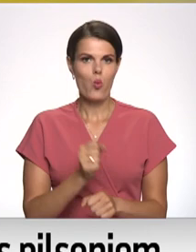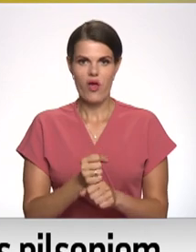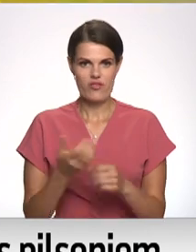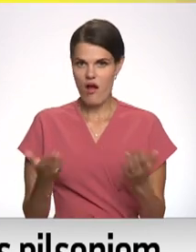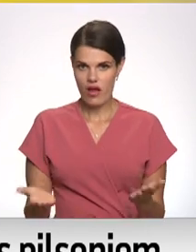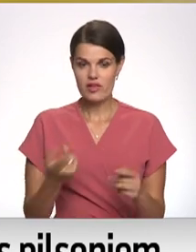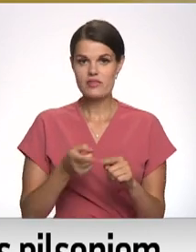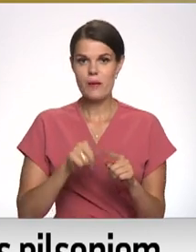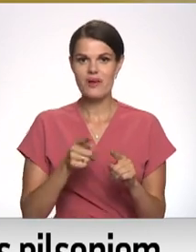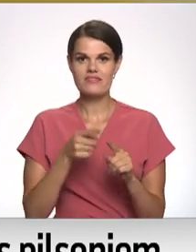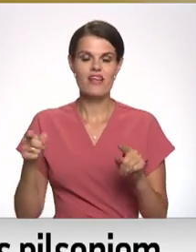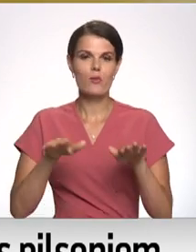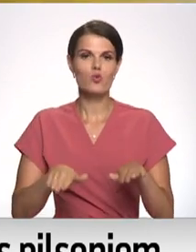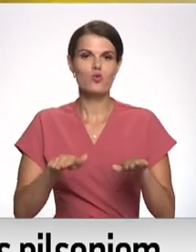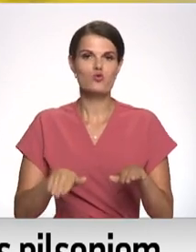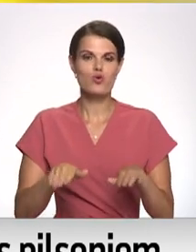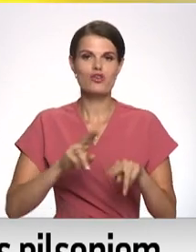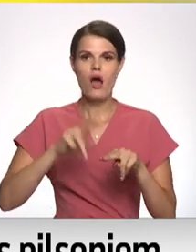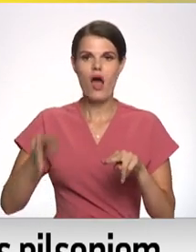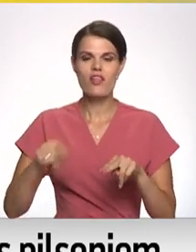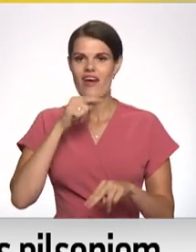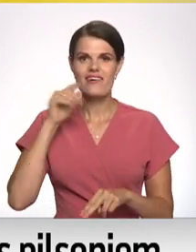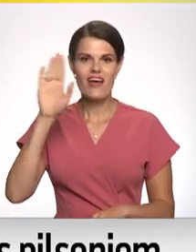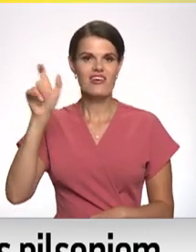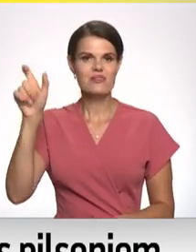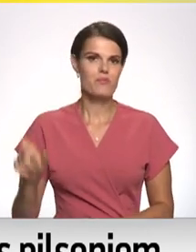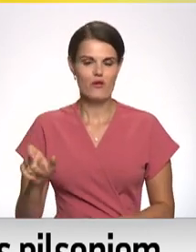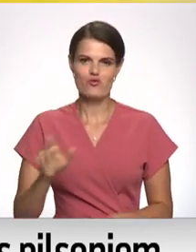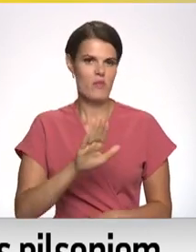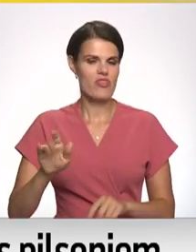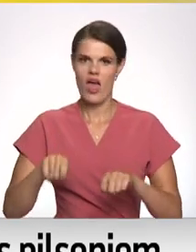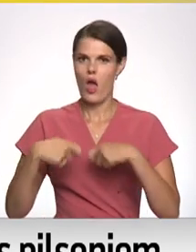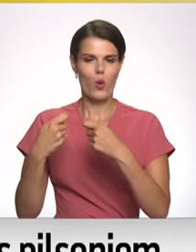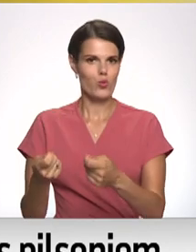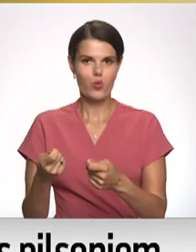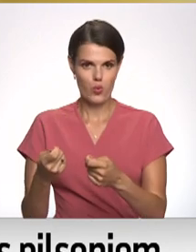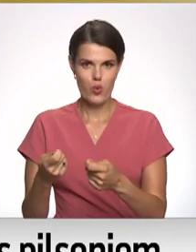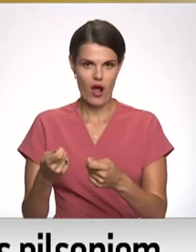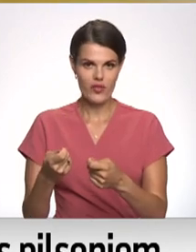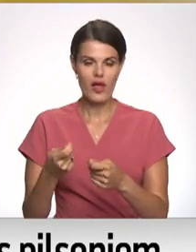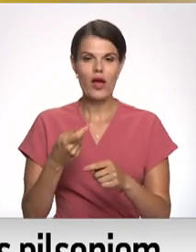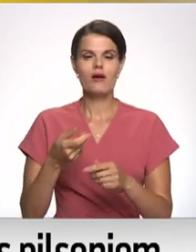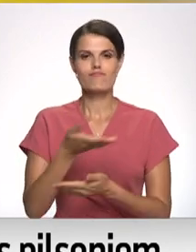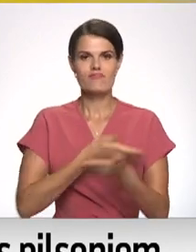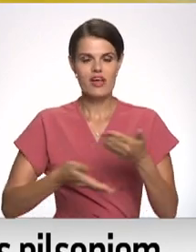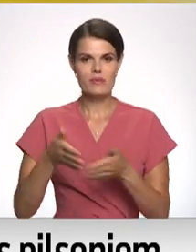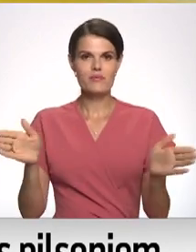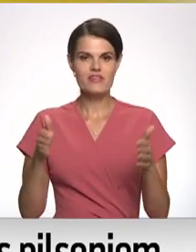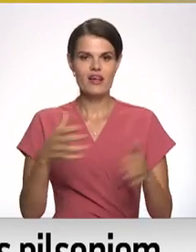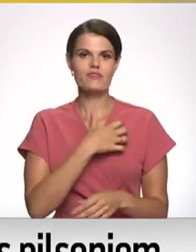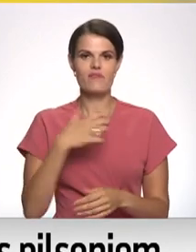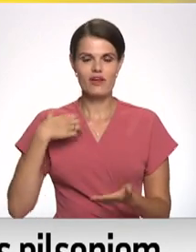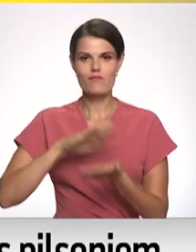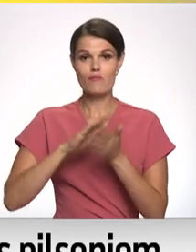uzturēšanās atļaujas Krievijas pilsoņiem Latvijā vairs netiek izsniegtas. Turklāt valdība veidojušās partijas šodien sadarbības sanāksmē vienojās, ka arī